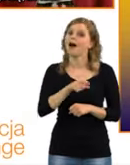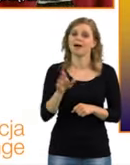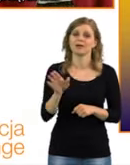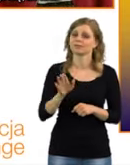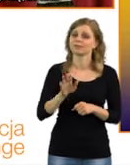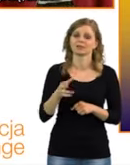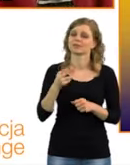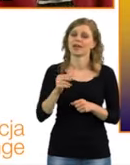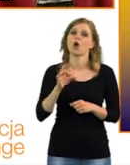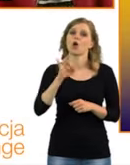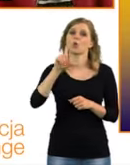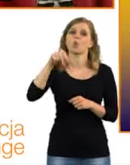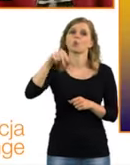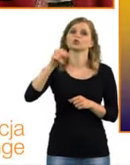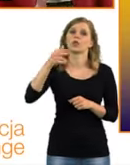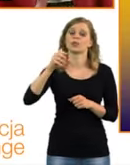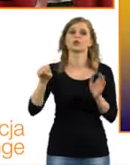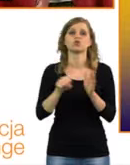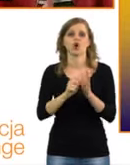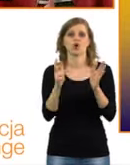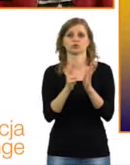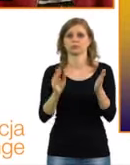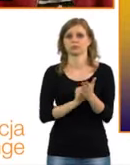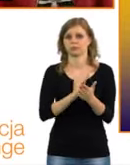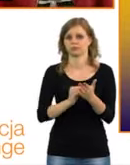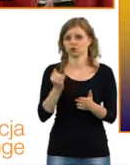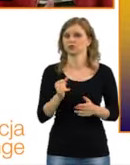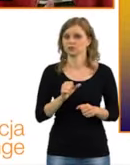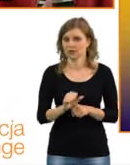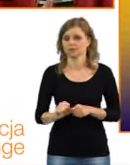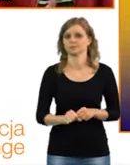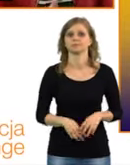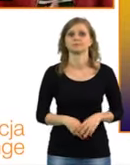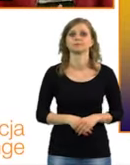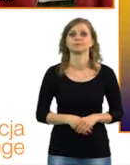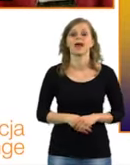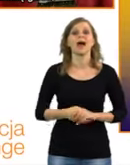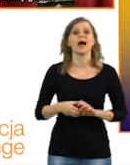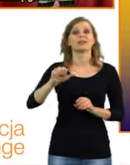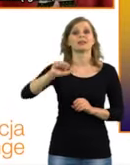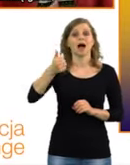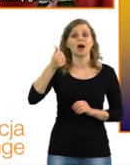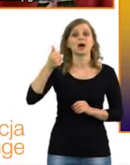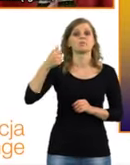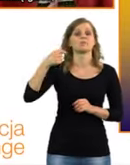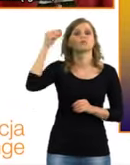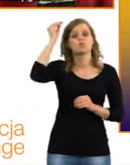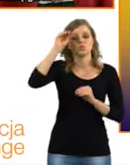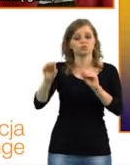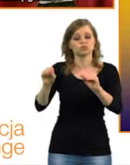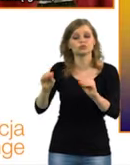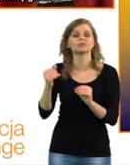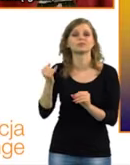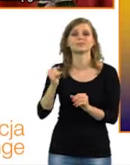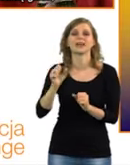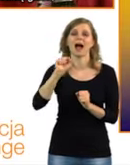tutaj okazuje się, że nie. Głuszą do 18 miesiąca nawet życia. Najpierw uczymy